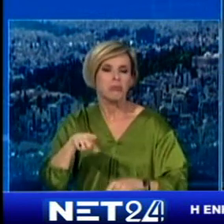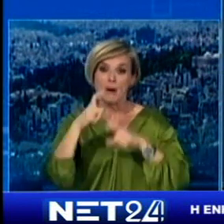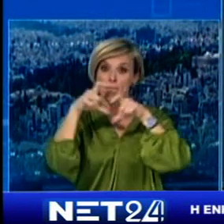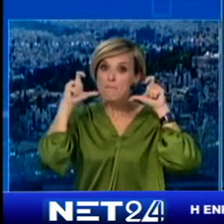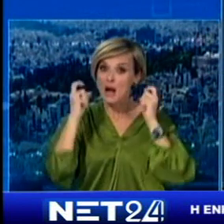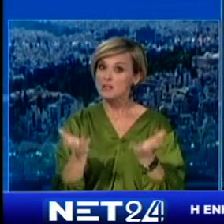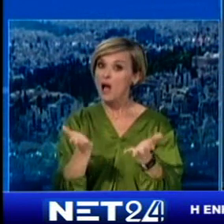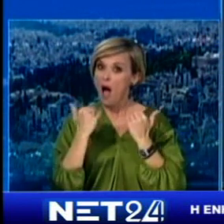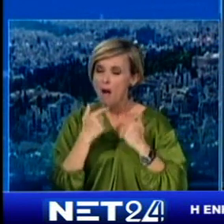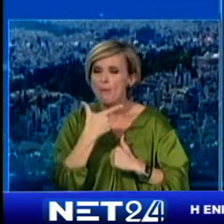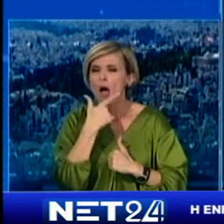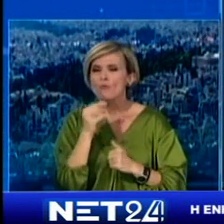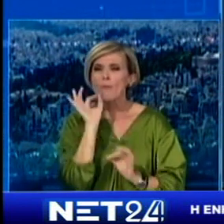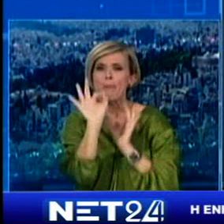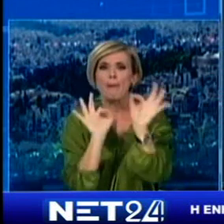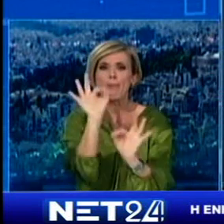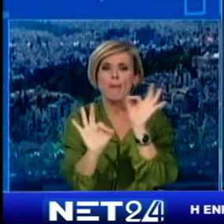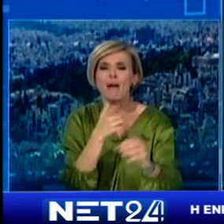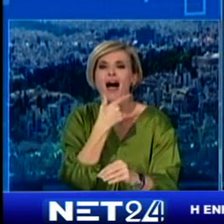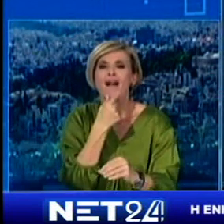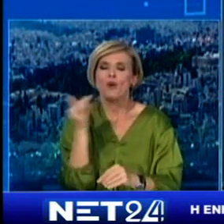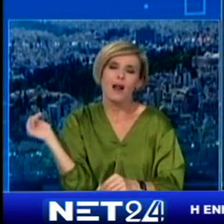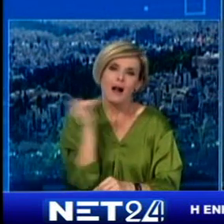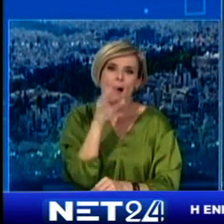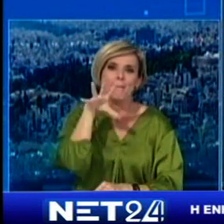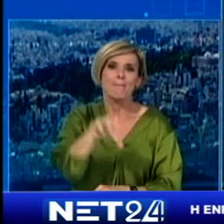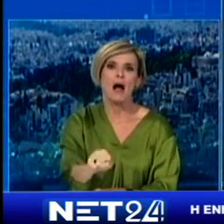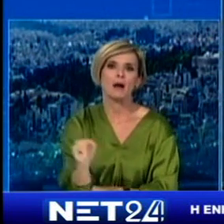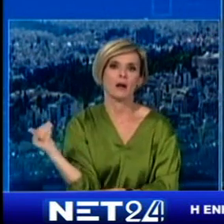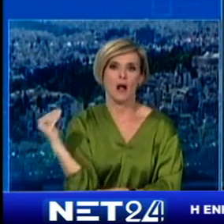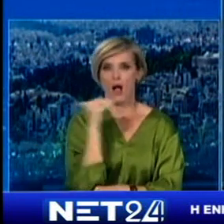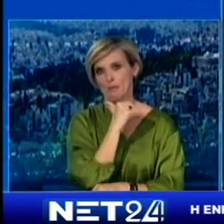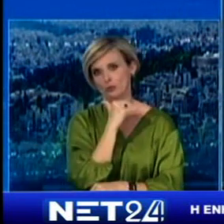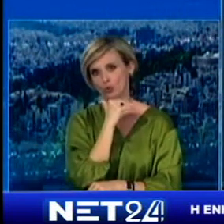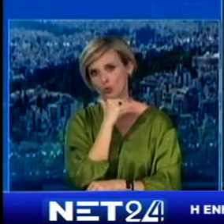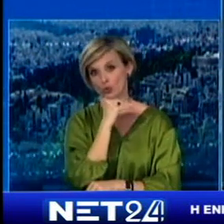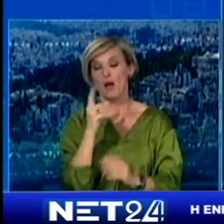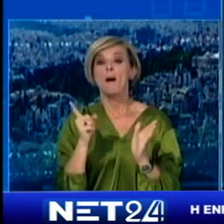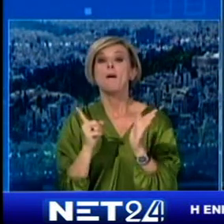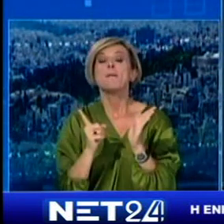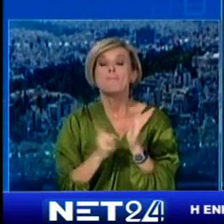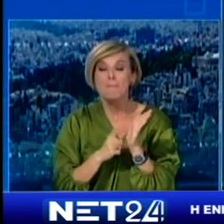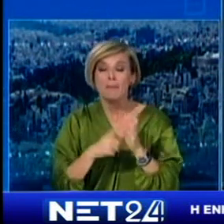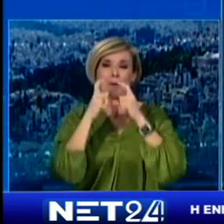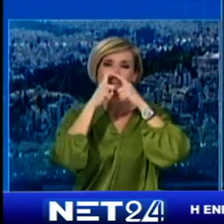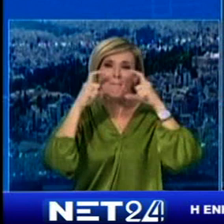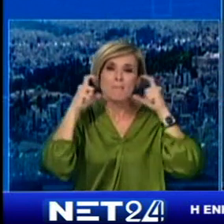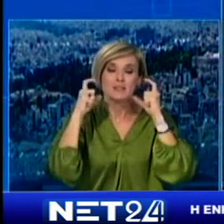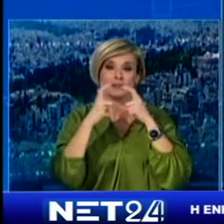πρωτοκόλων έχει σαφέστατα μεγαλύτερη επιδημιολογική επιβάρυνση σε κλειστούς χώρους, όταν δεν είναι δυνατόν να χρησιμοποιηθεί η